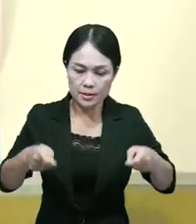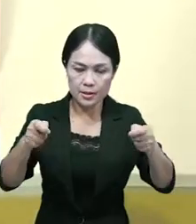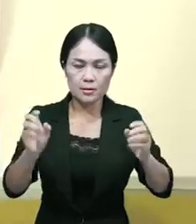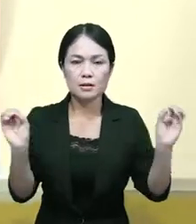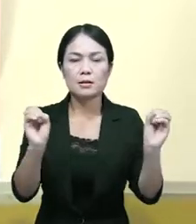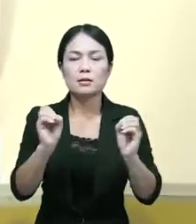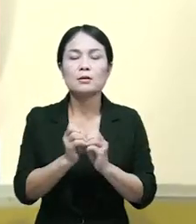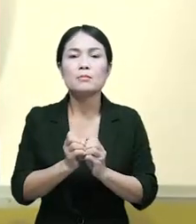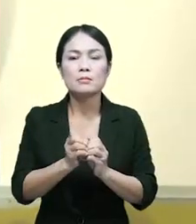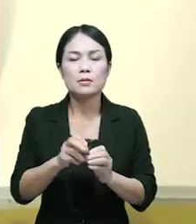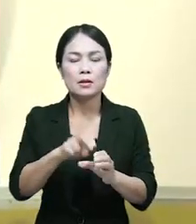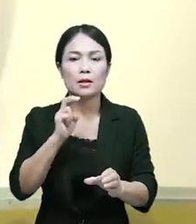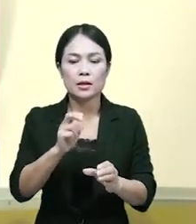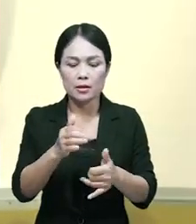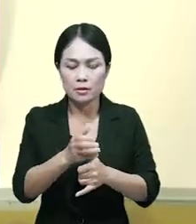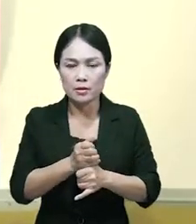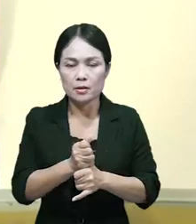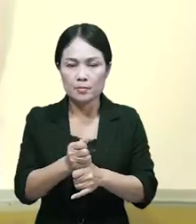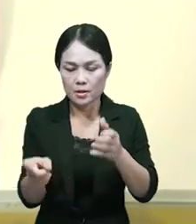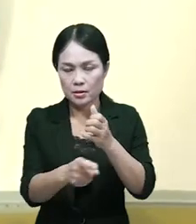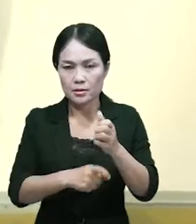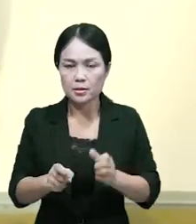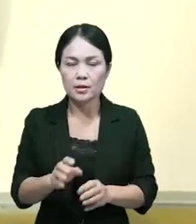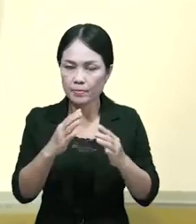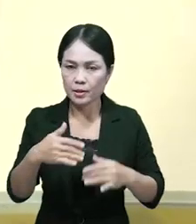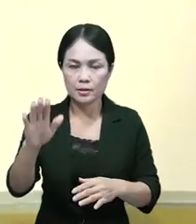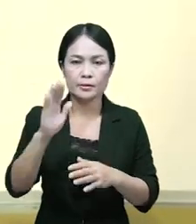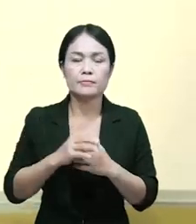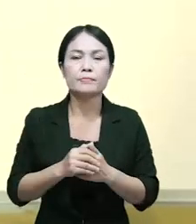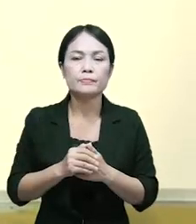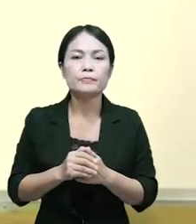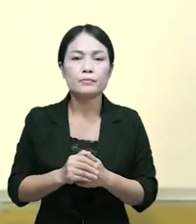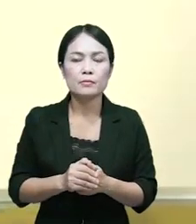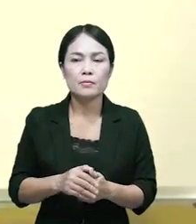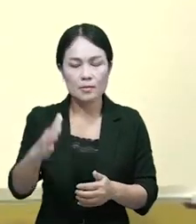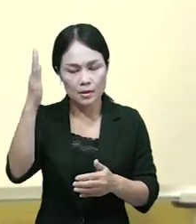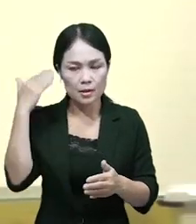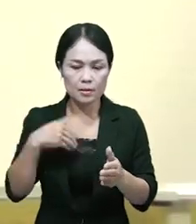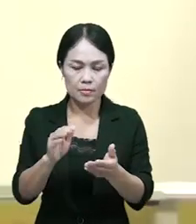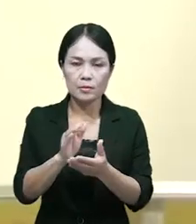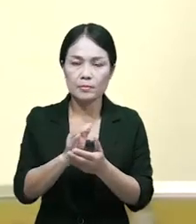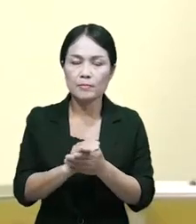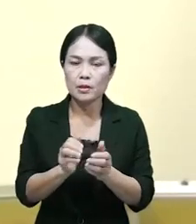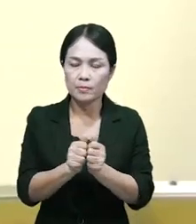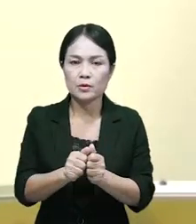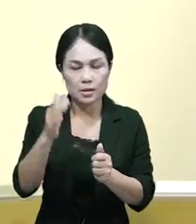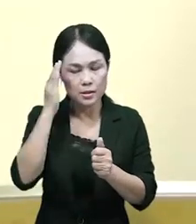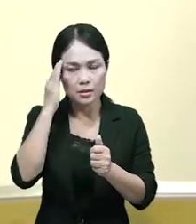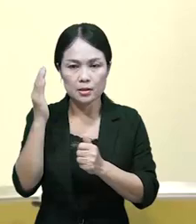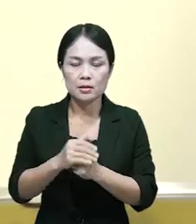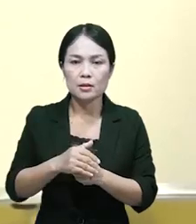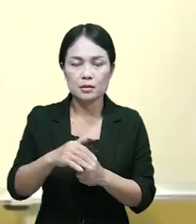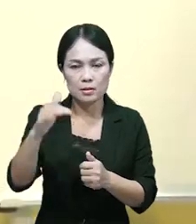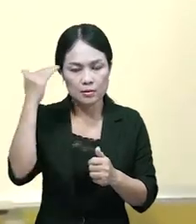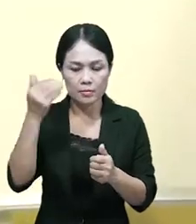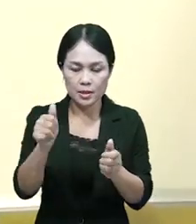ហើយចេញទៅភ្ជួរស្រែបាត់ទៅឯប្រពន្ធដឹងថាប្តីចេញទៅ